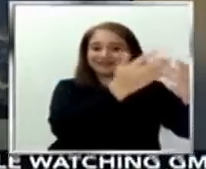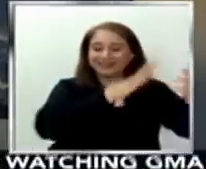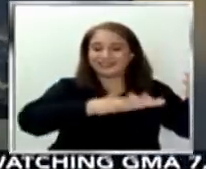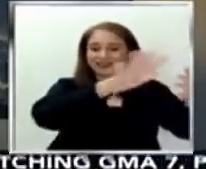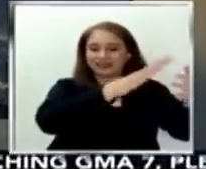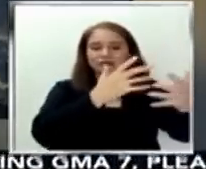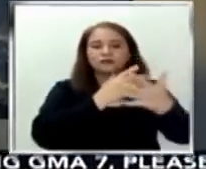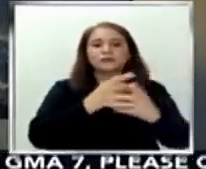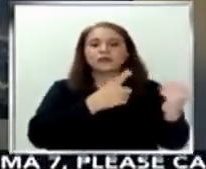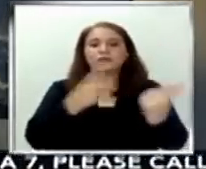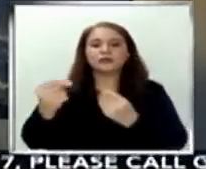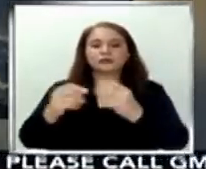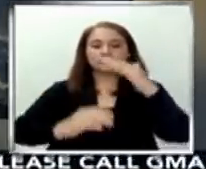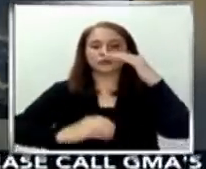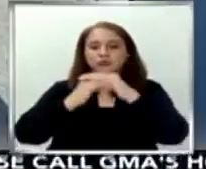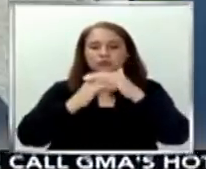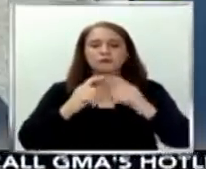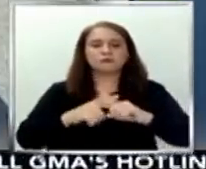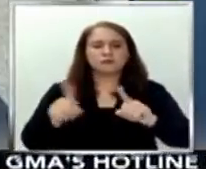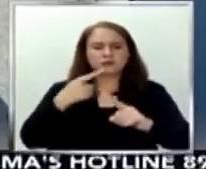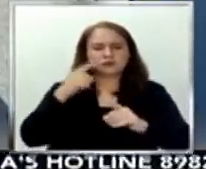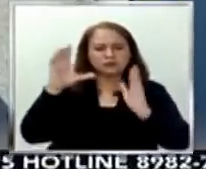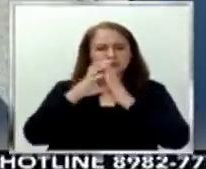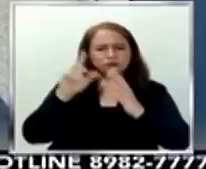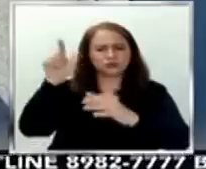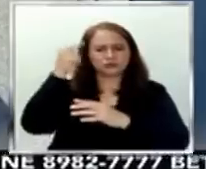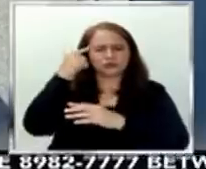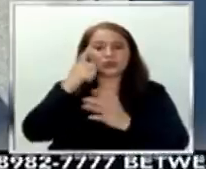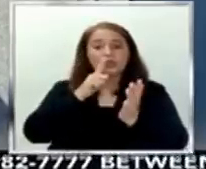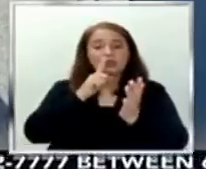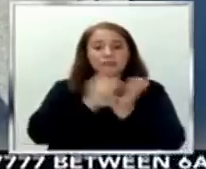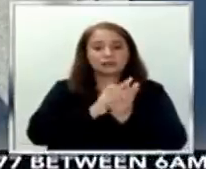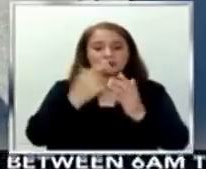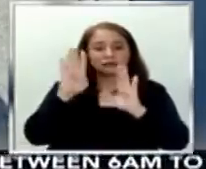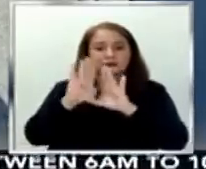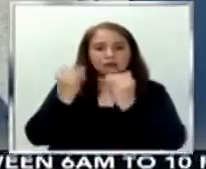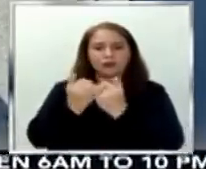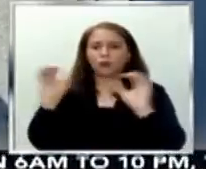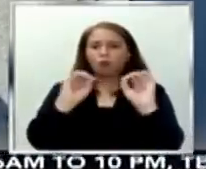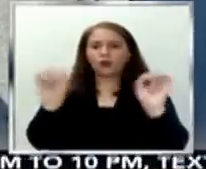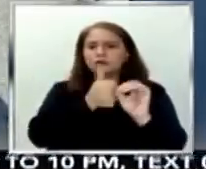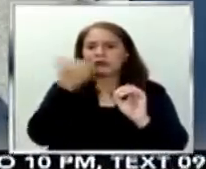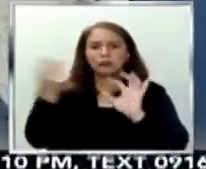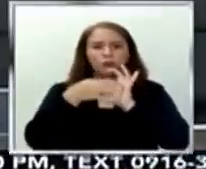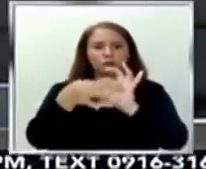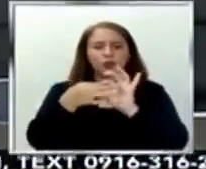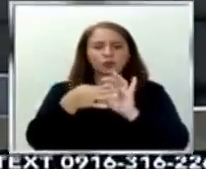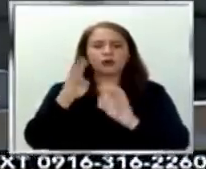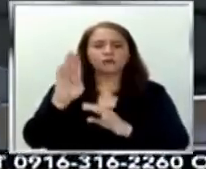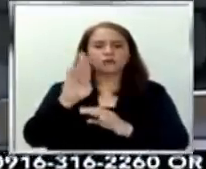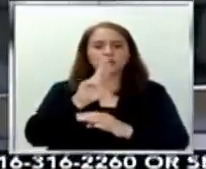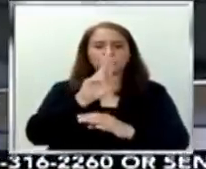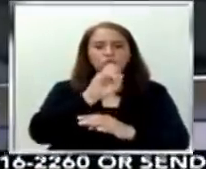ng curfew. Ayon sa city government, bukod sa sulat na ito sa barangay, wala nang ibang koordinasyon ang Bucor sa LGU.